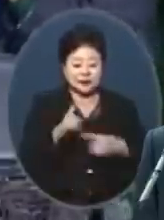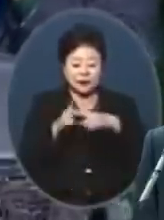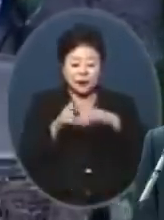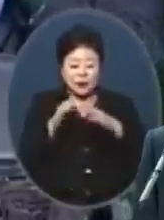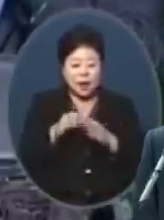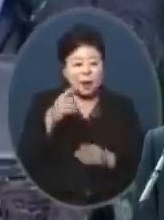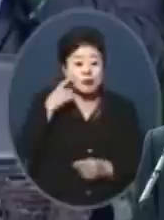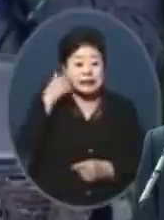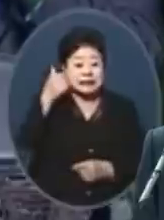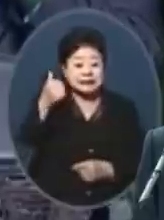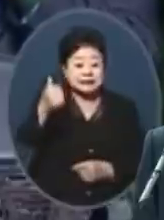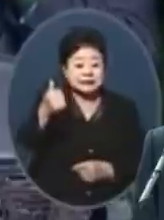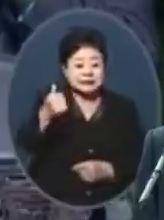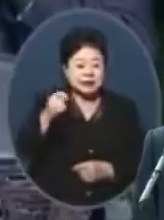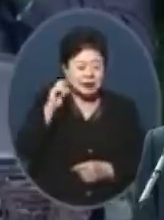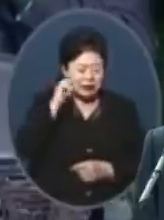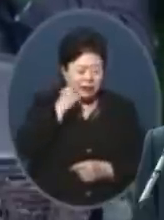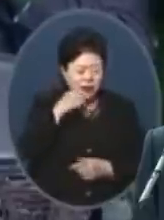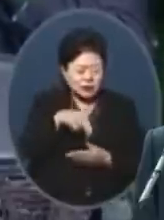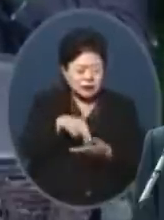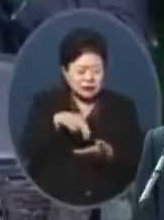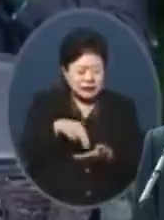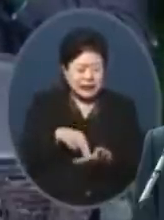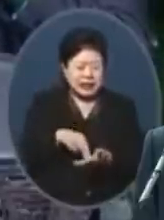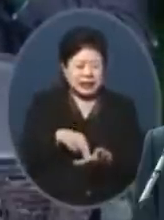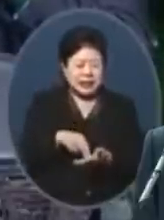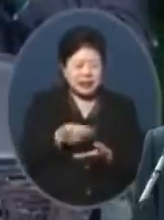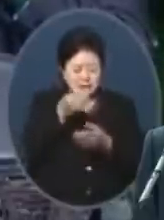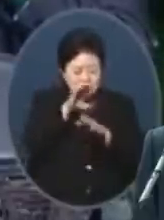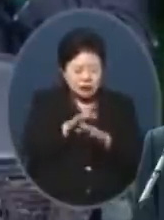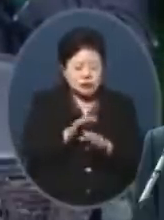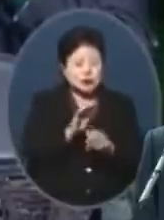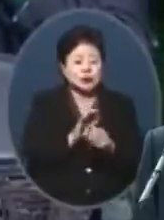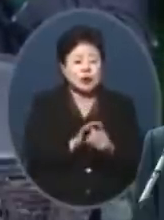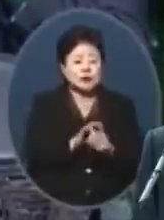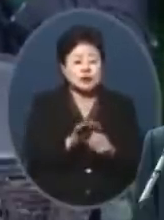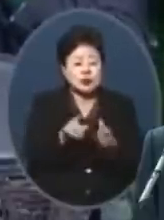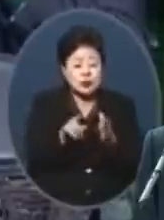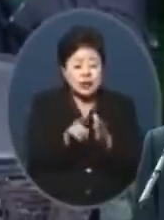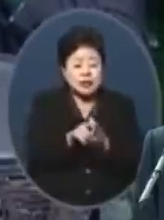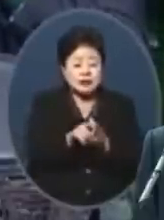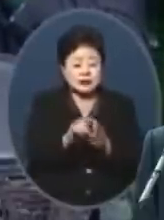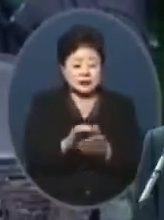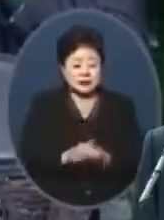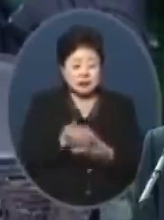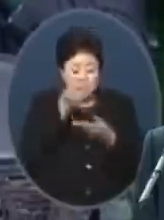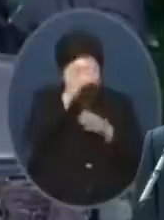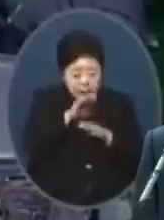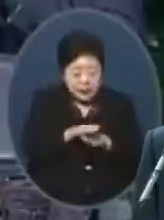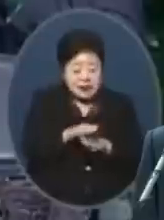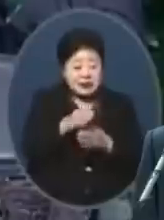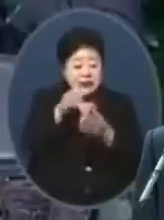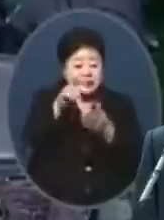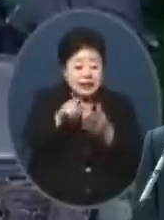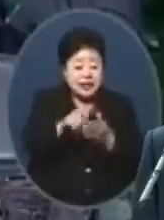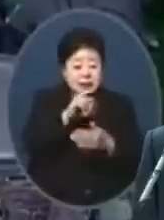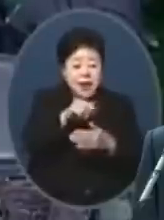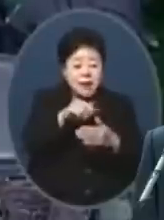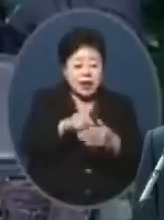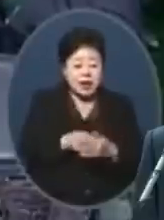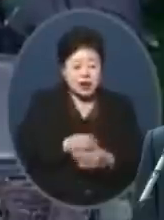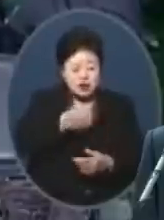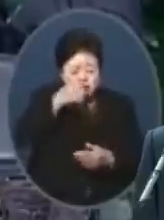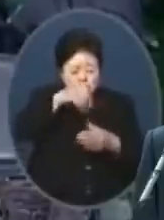교회도 목사가 어려운 처지에 있는 교인을 도와주기 위해서 예배를 드릴 때 그 마음